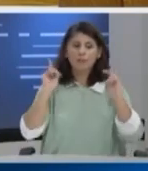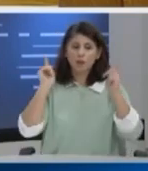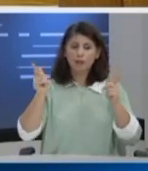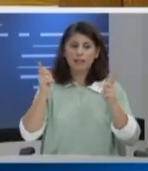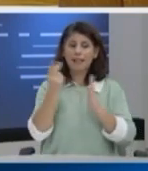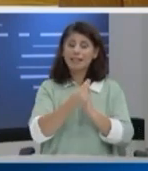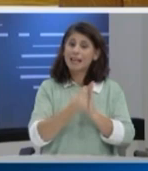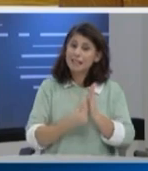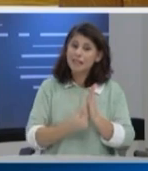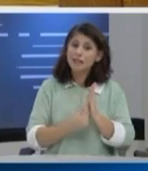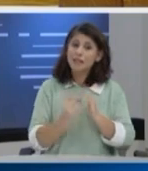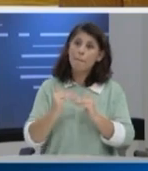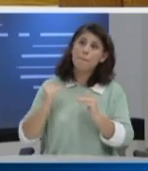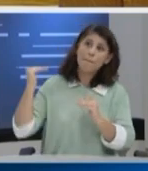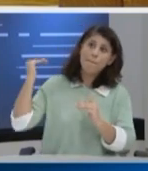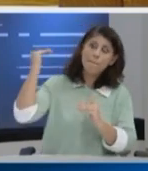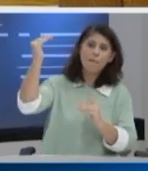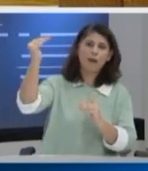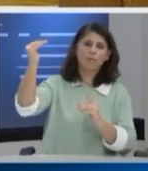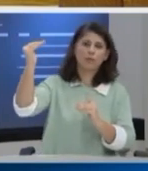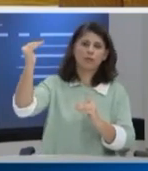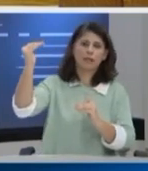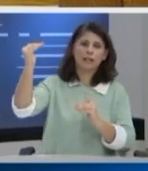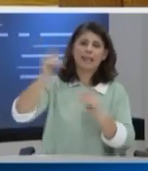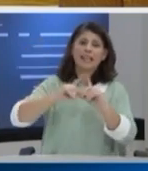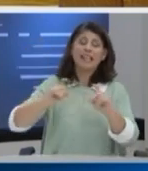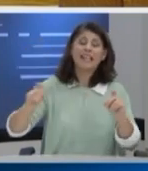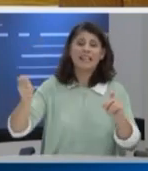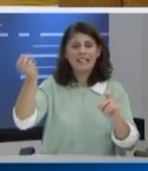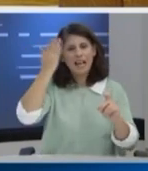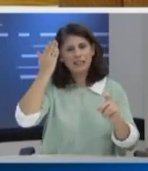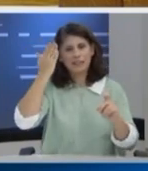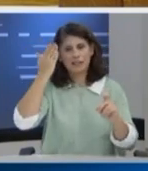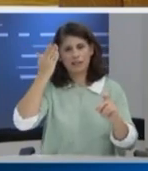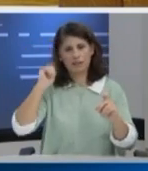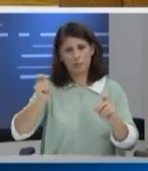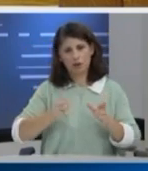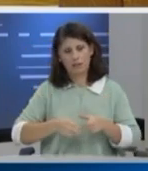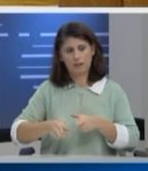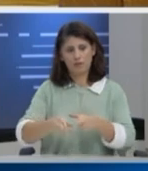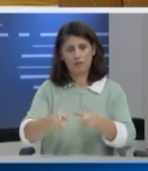αξίες της πάνω από οποιαδήποτε άλλη υλική αξία στην πολιτική της διαδρομή.